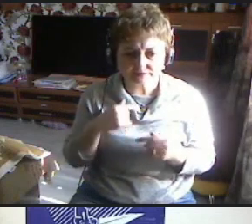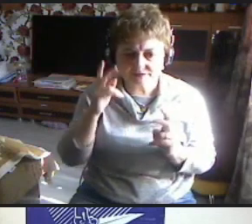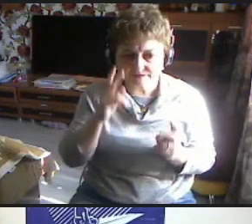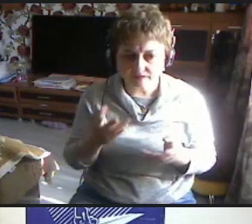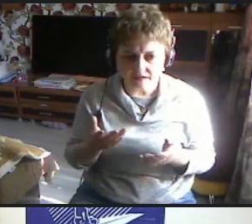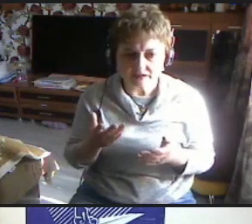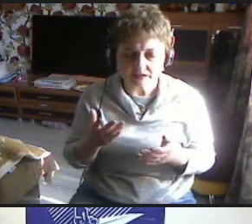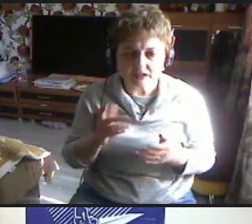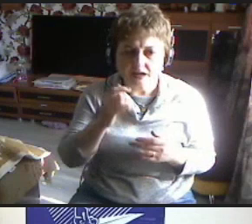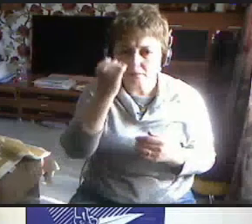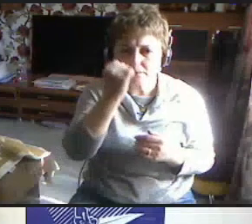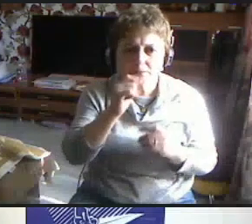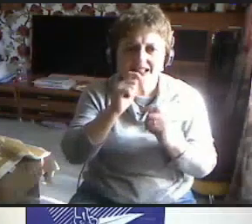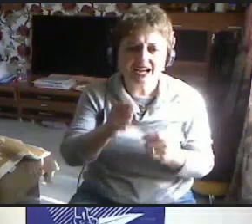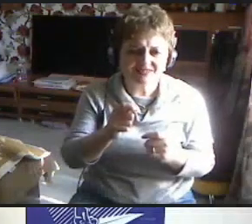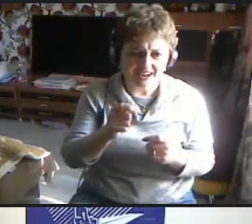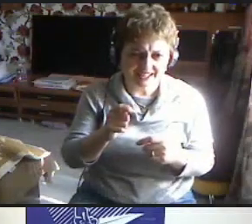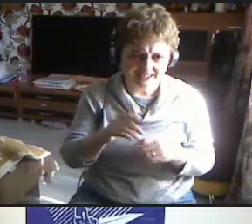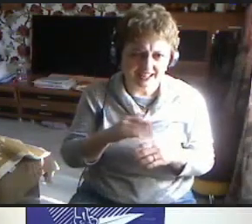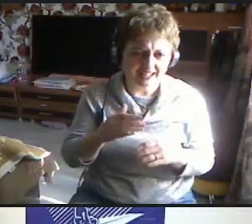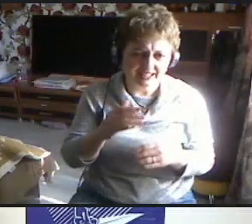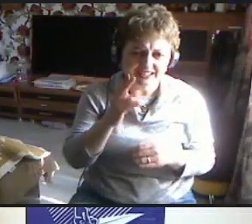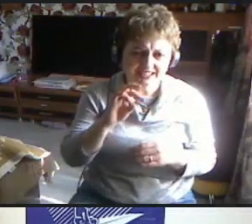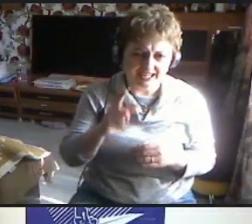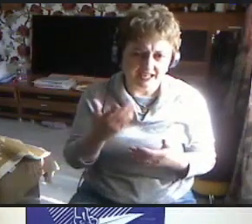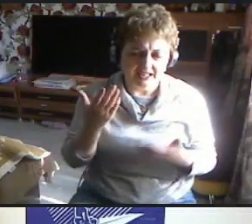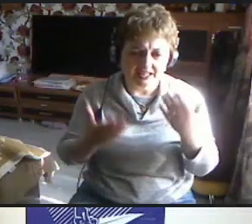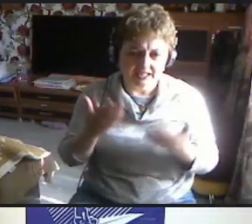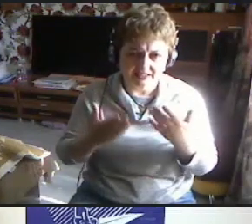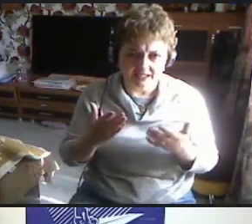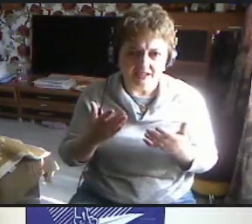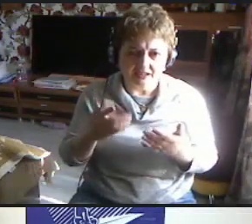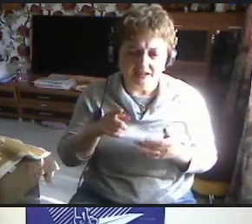благотворительными, может быть, целями. То есть если вы